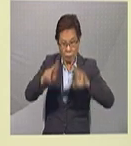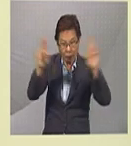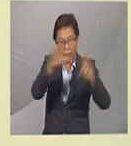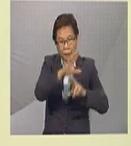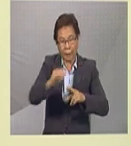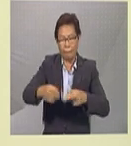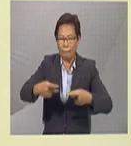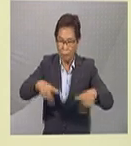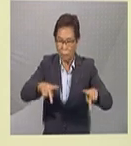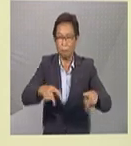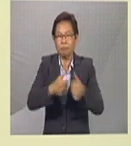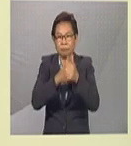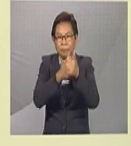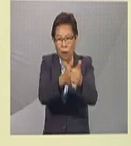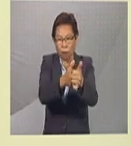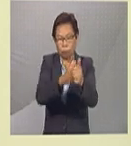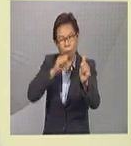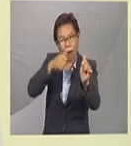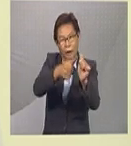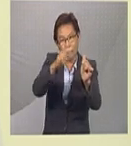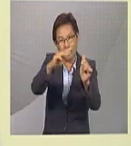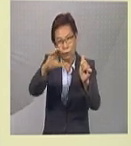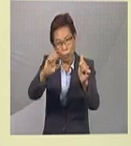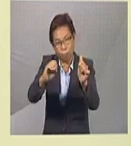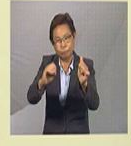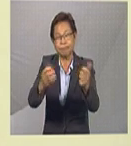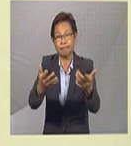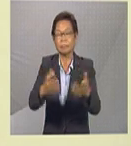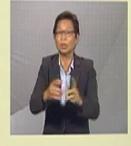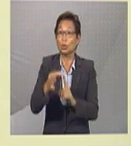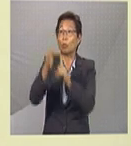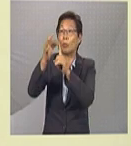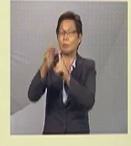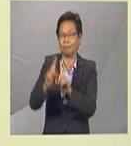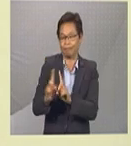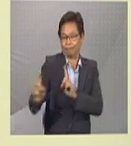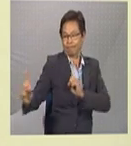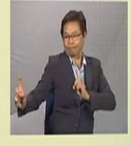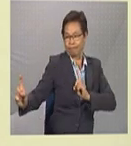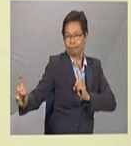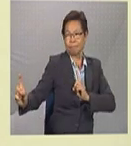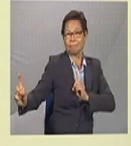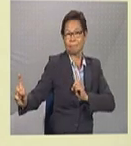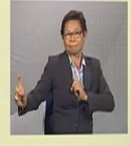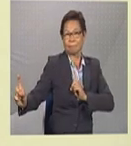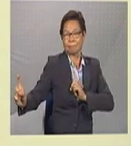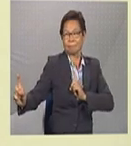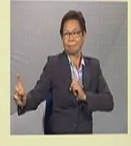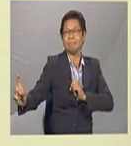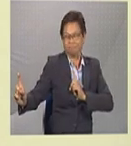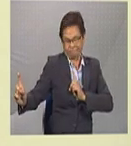yang mematuhi, terutamanya dari segi penjarakan fizikal ataupun penjarakan